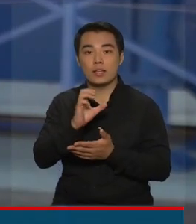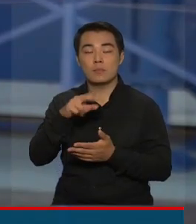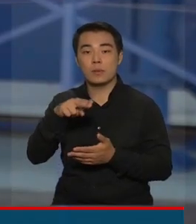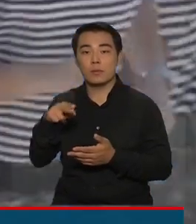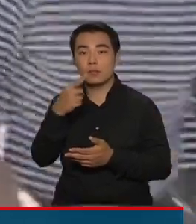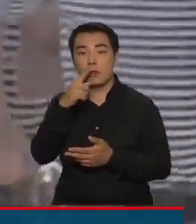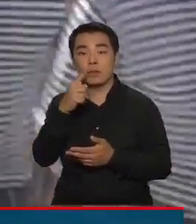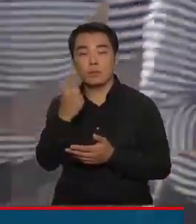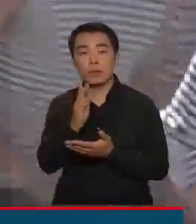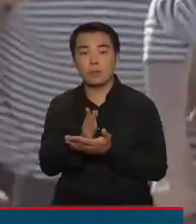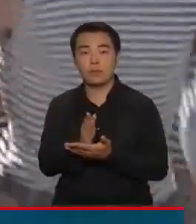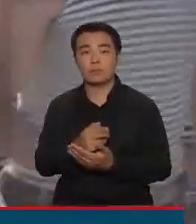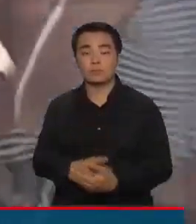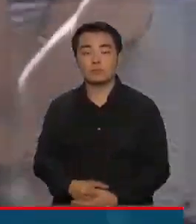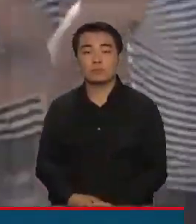деп аталады.